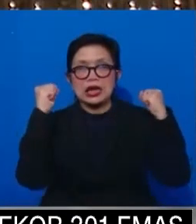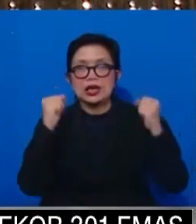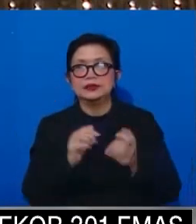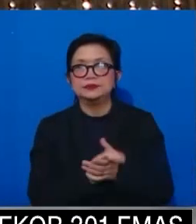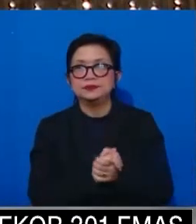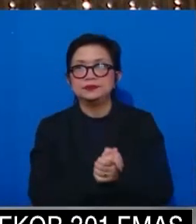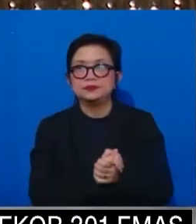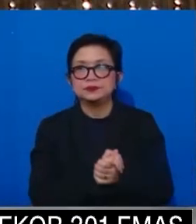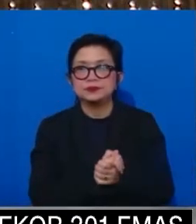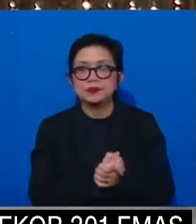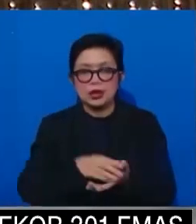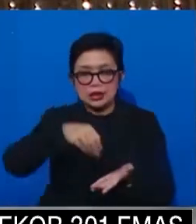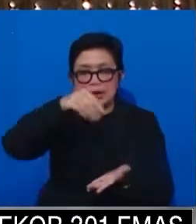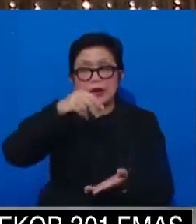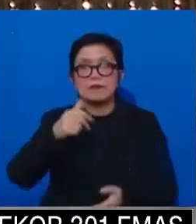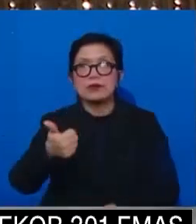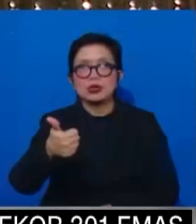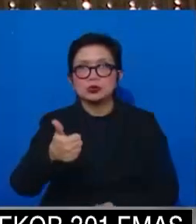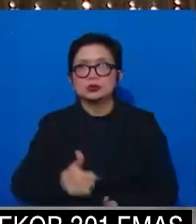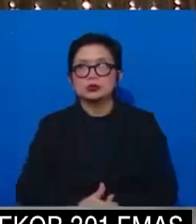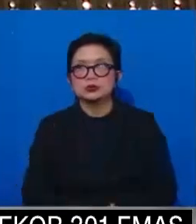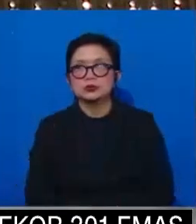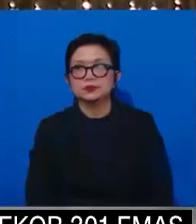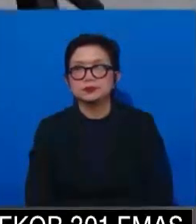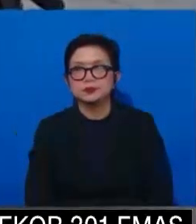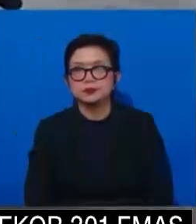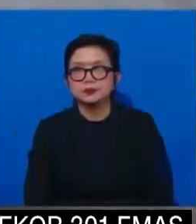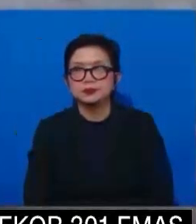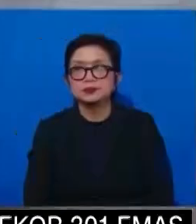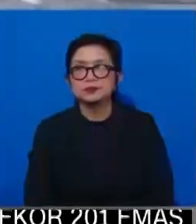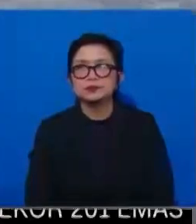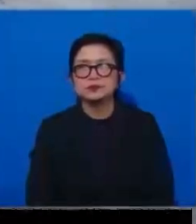segi kualitas, kuantitas itu sudah menunjang semuanya.